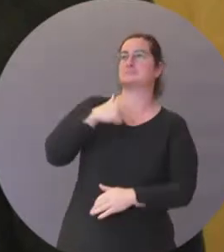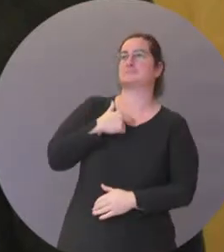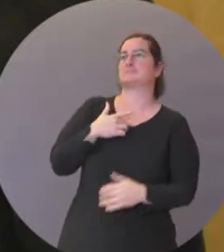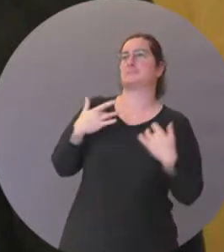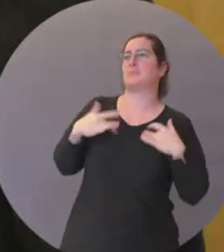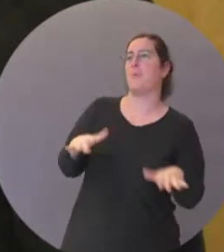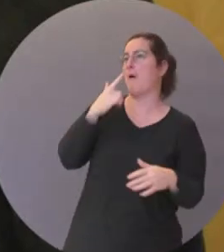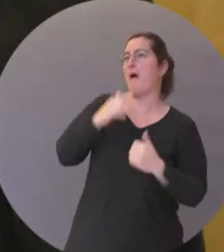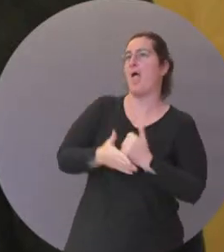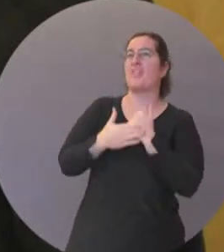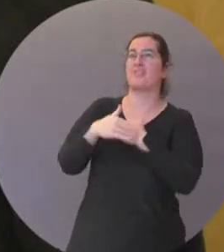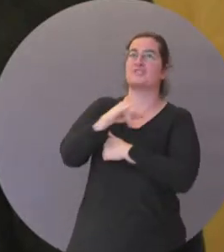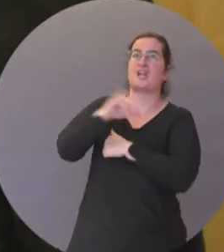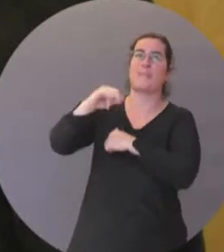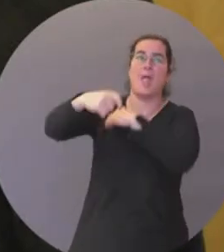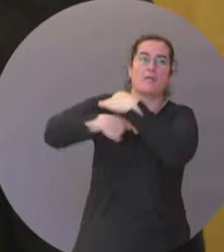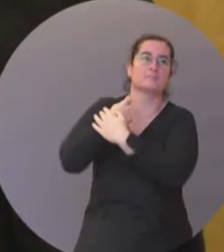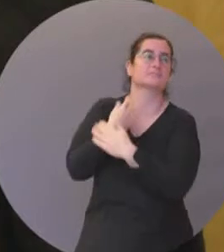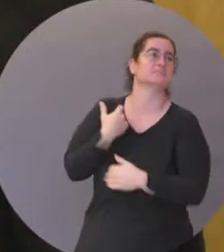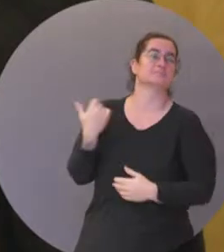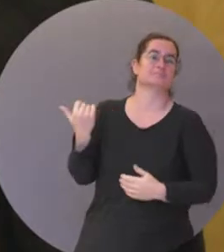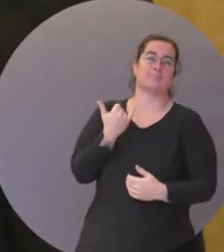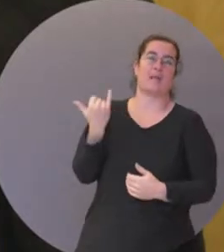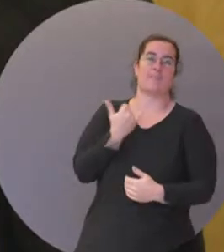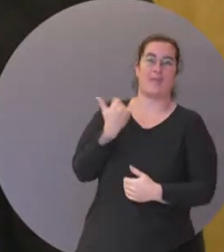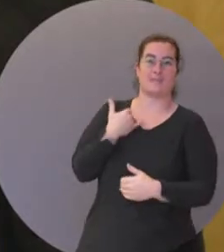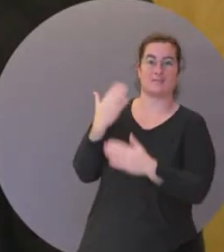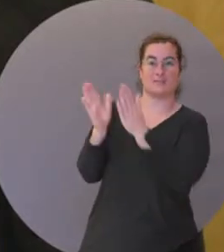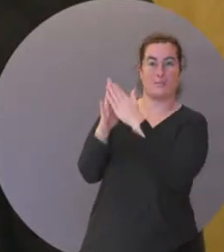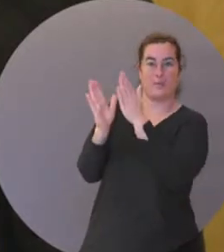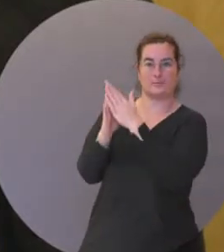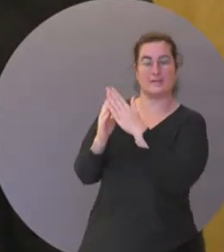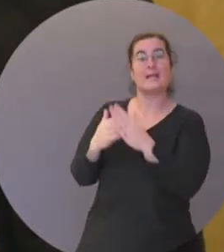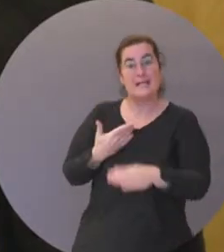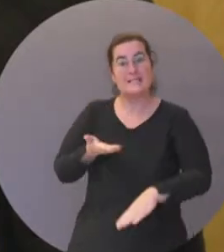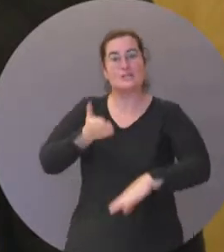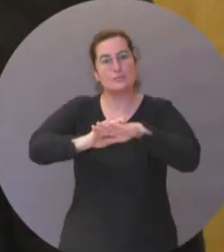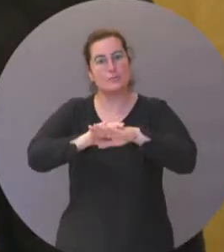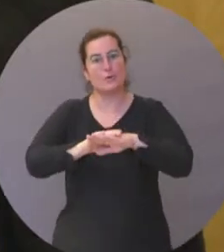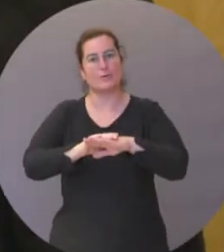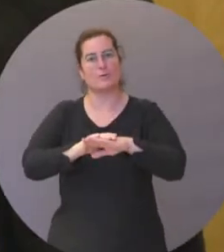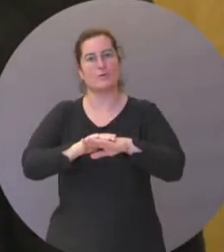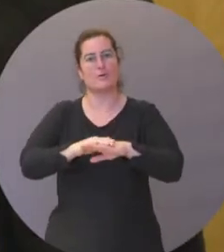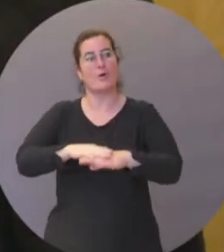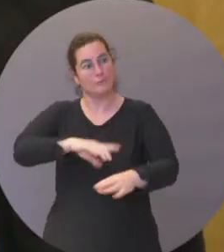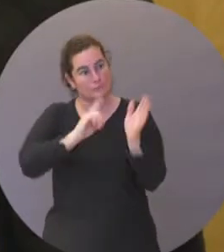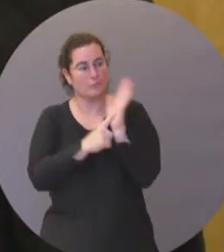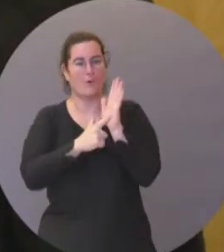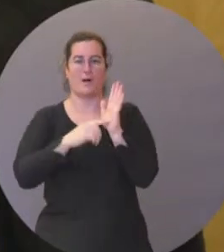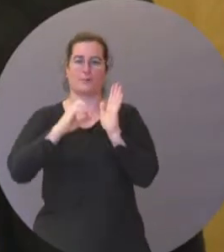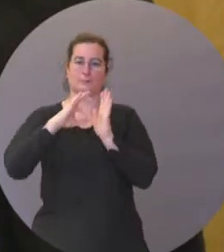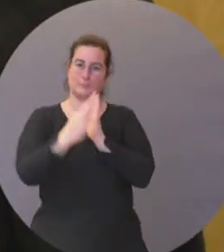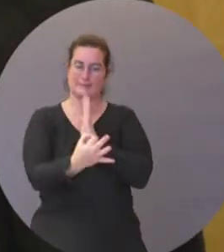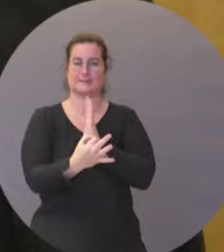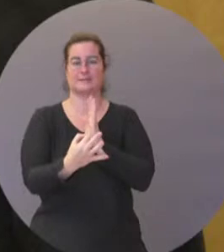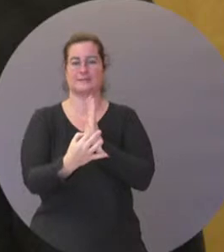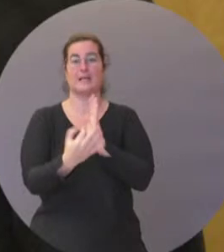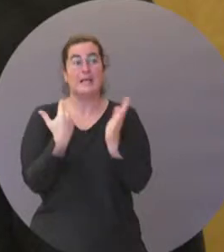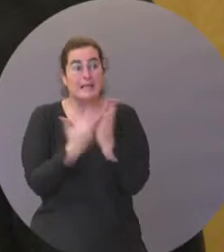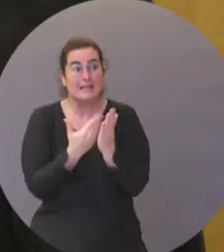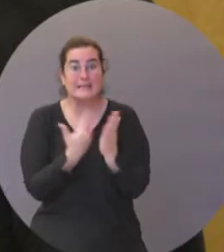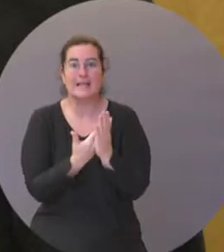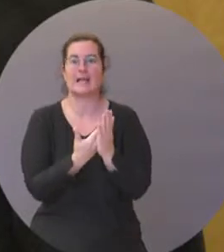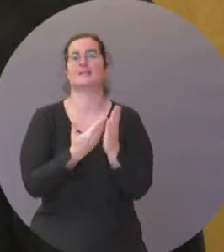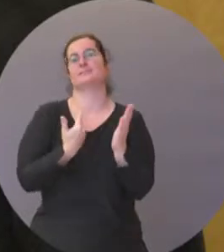le droit aux aides et contrairement à ce qu'ils peuvent penser bien souvent ils sont éligibles aux différents dispositifs et c'est là un